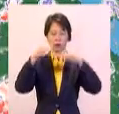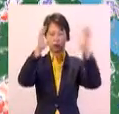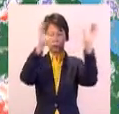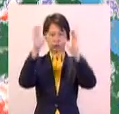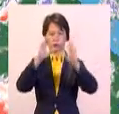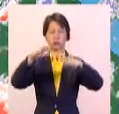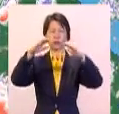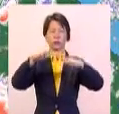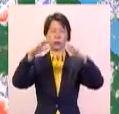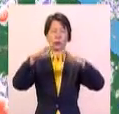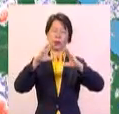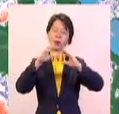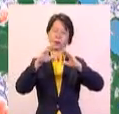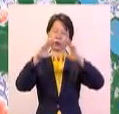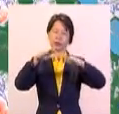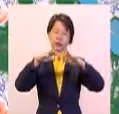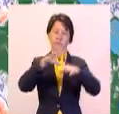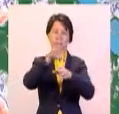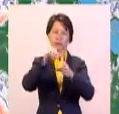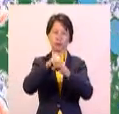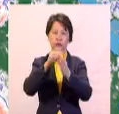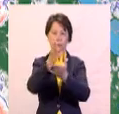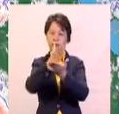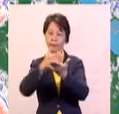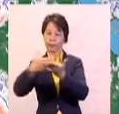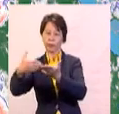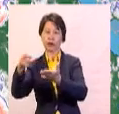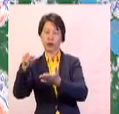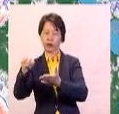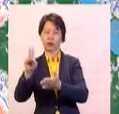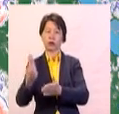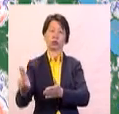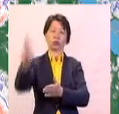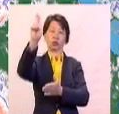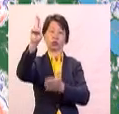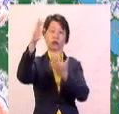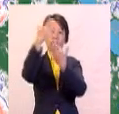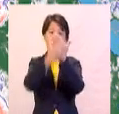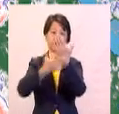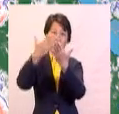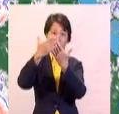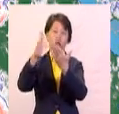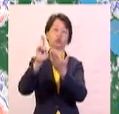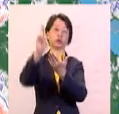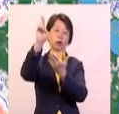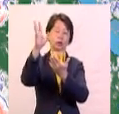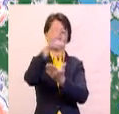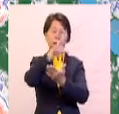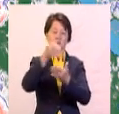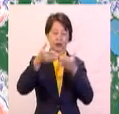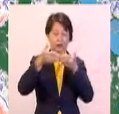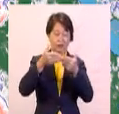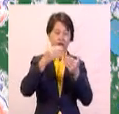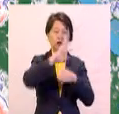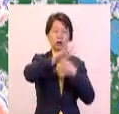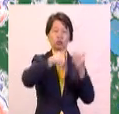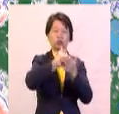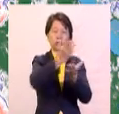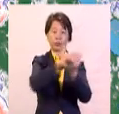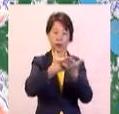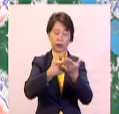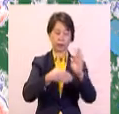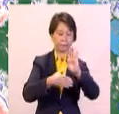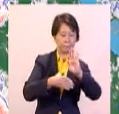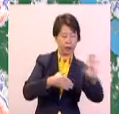yang lembap, terutamanya melibatkan bahagian utara semenanjung Malaysia dan juga di hampir keseluruhan bahagian